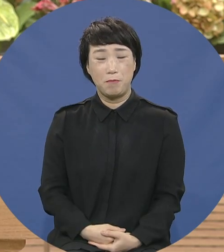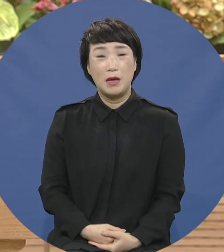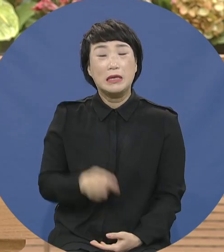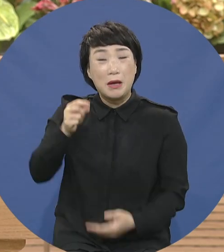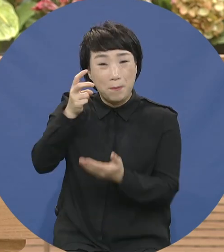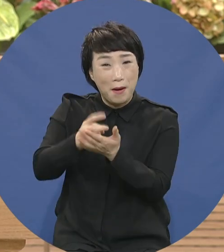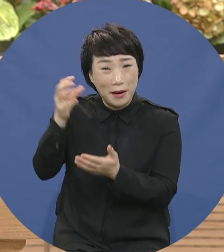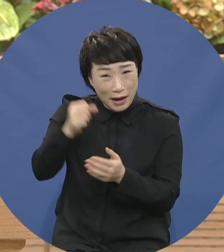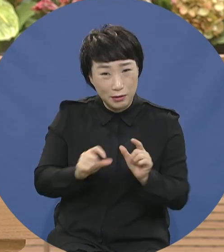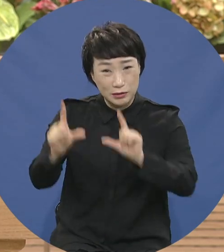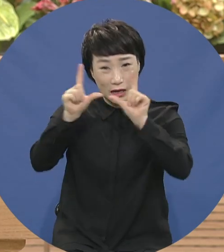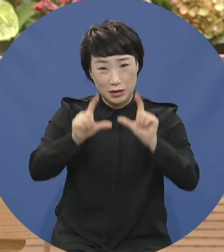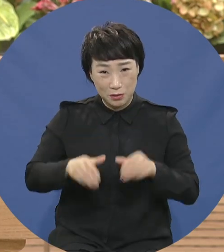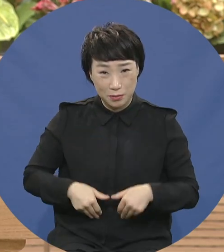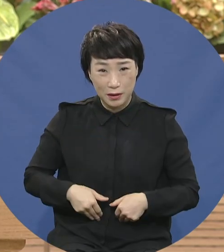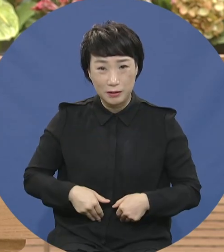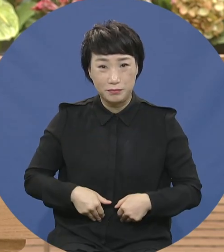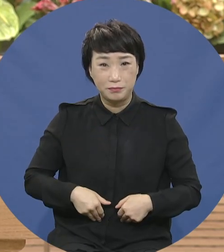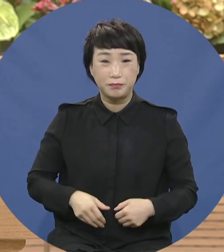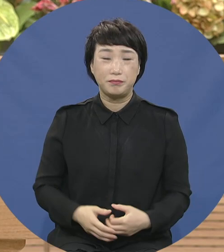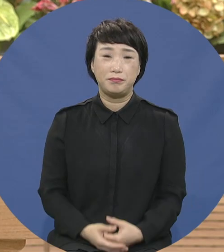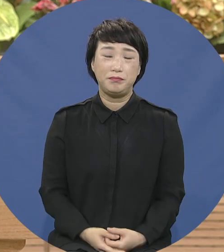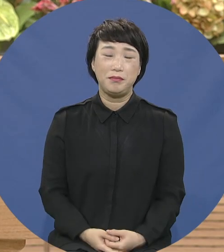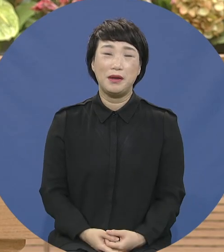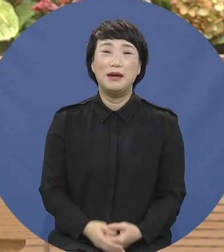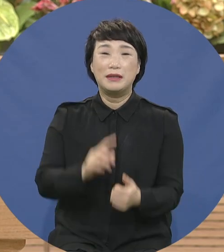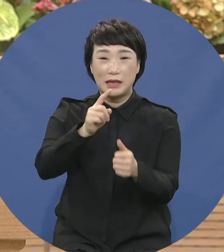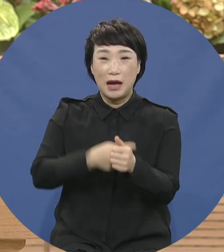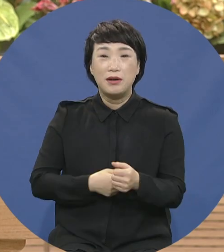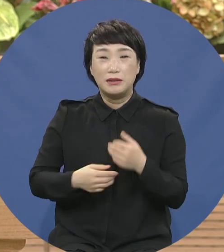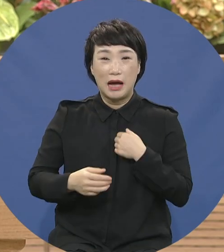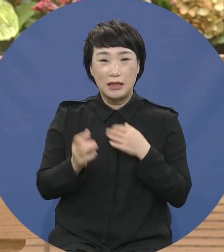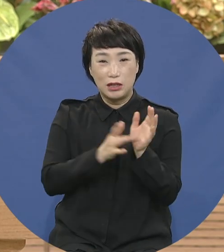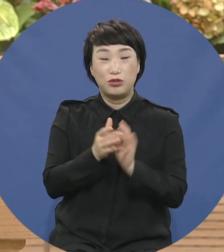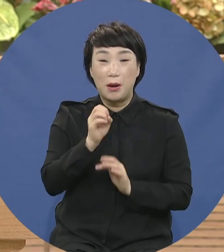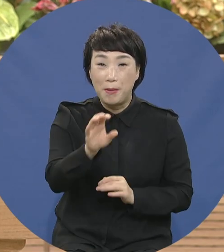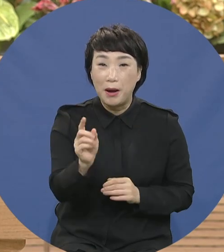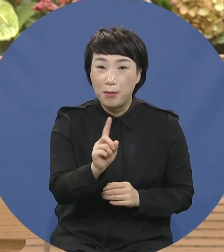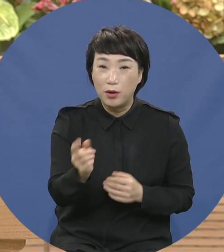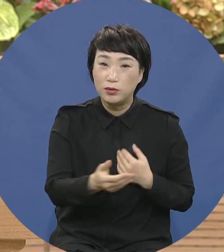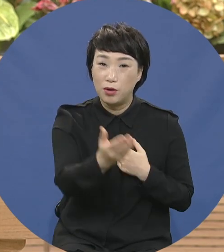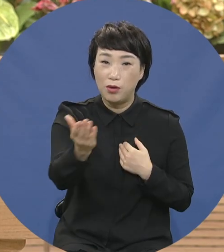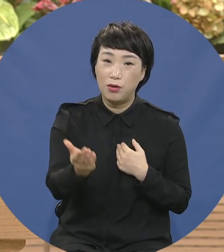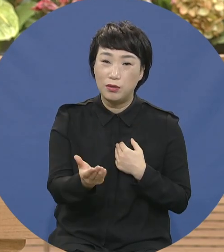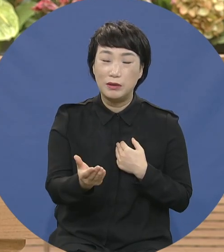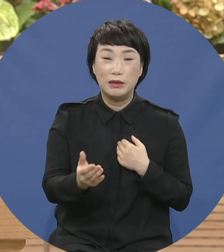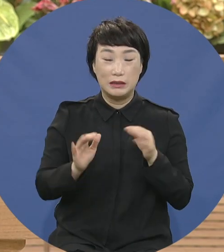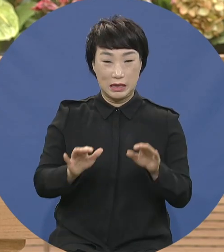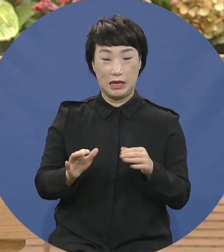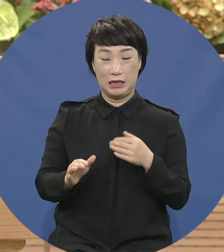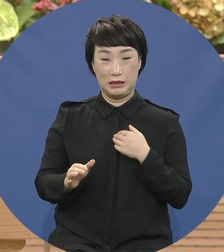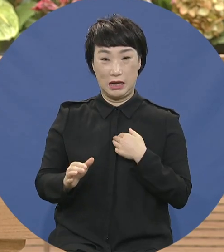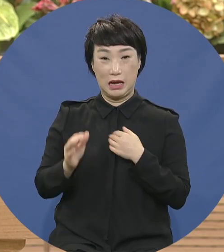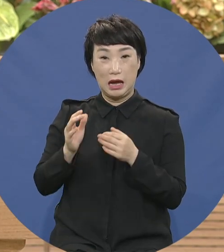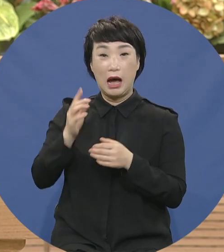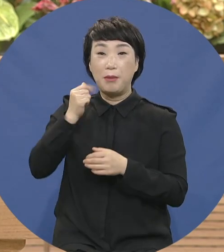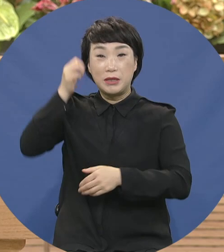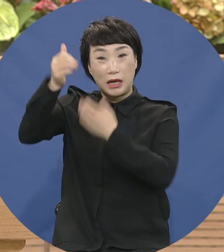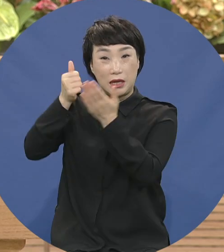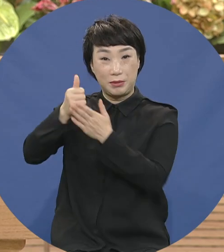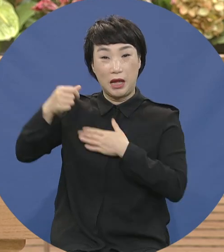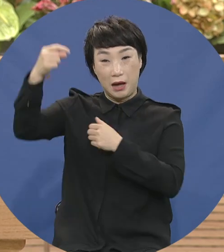이 법으로 살라. 그러므로 나의 이룬 것은 내 아버지께서